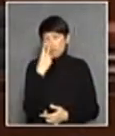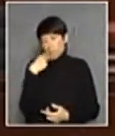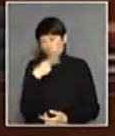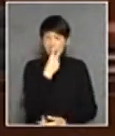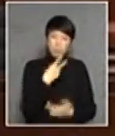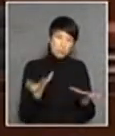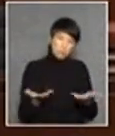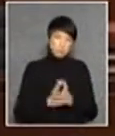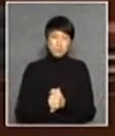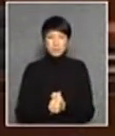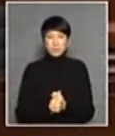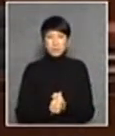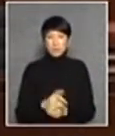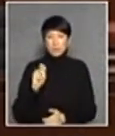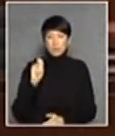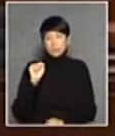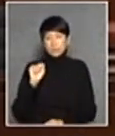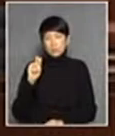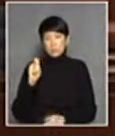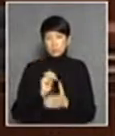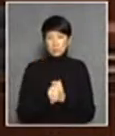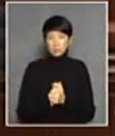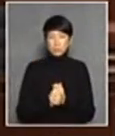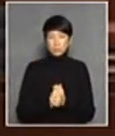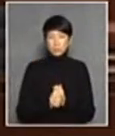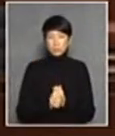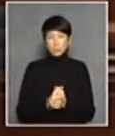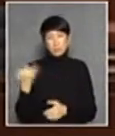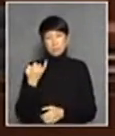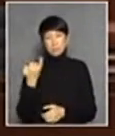望即係 TSA 其中係一個罪惡之源，希望係盡快廢除。